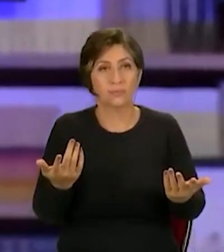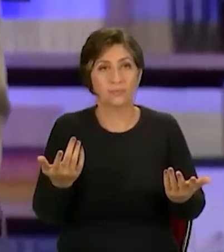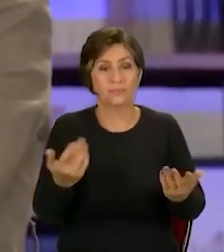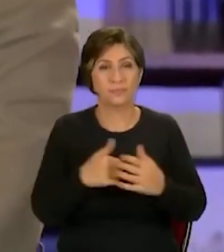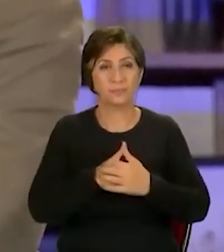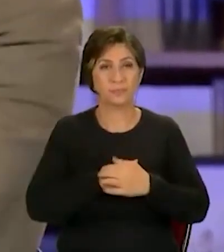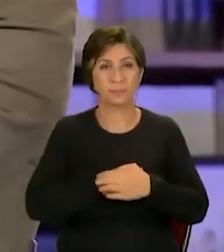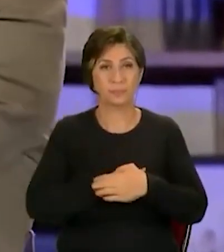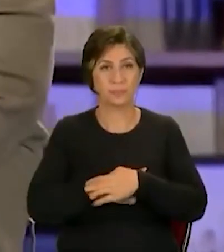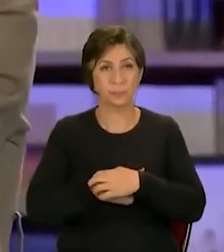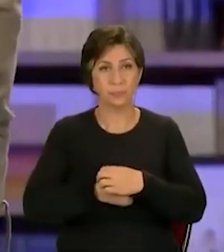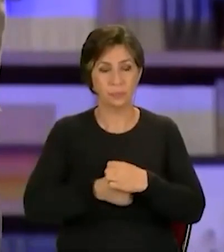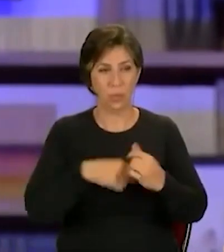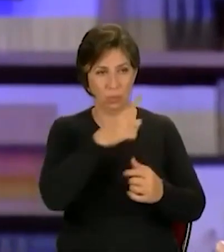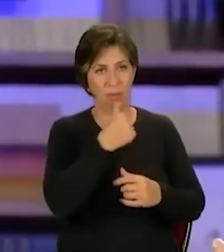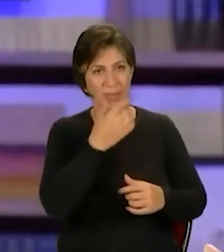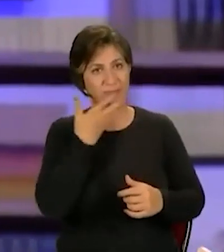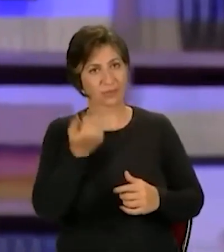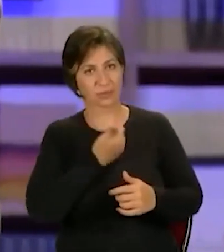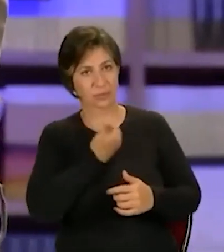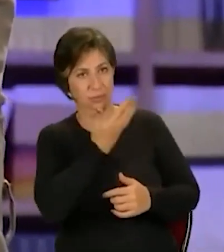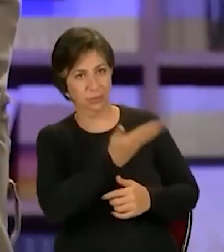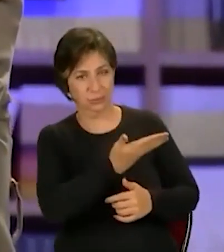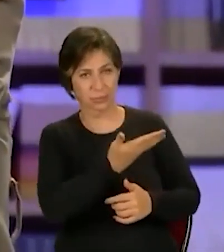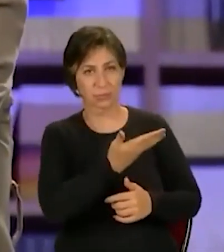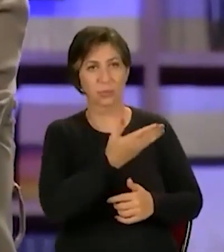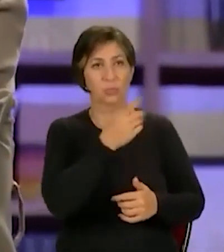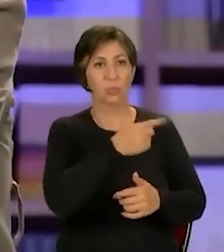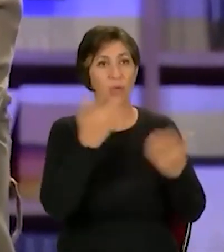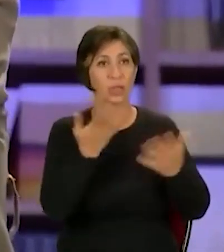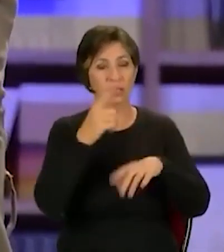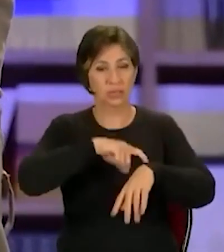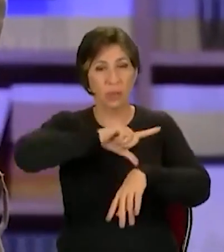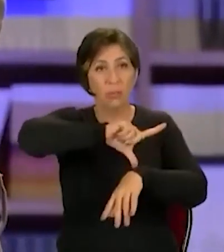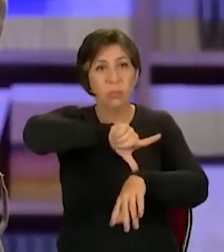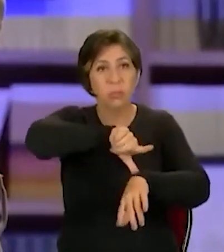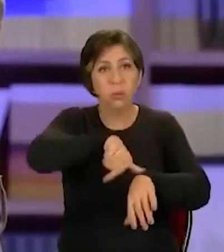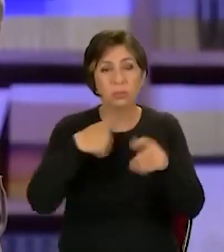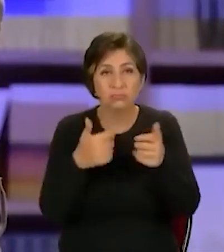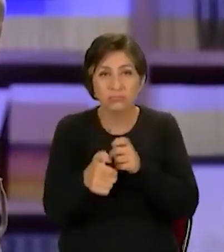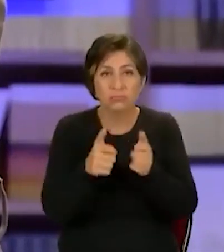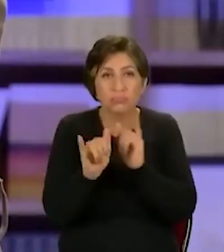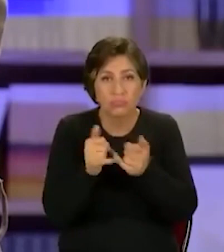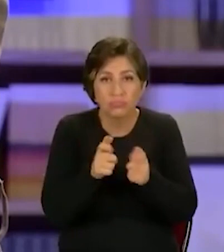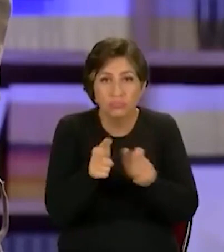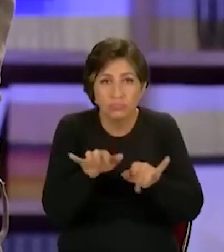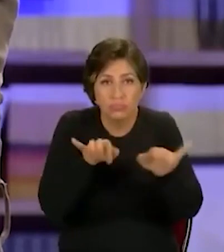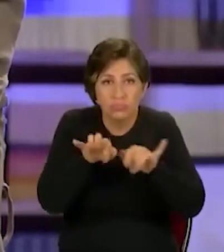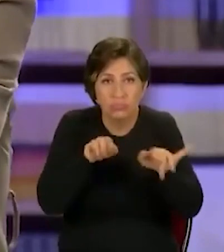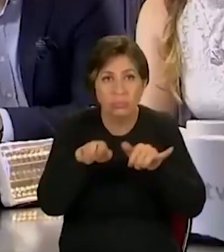bu adam, bu yakışıklı adam ve bu kadar saati bir ekran başında geçiren